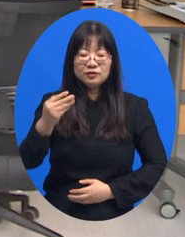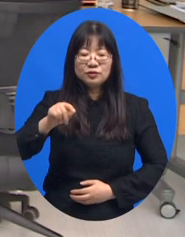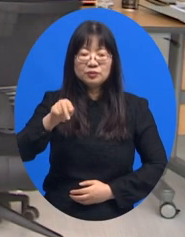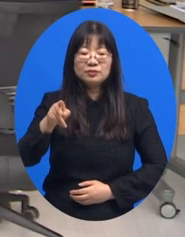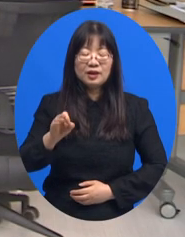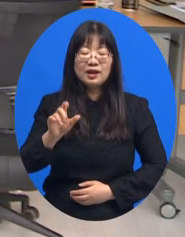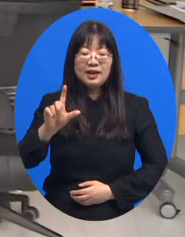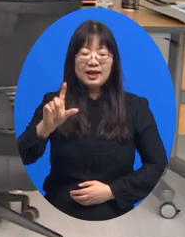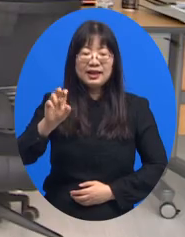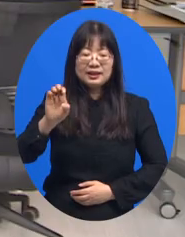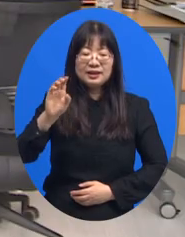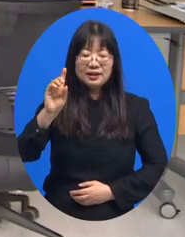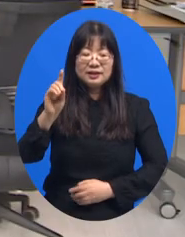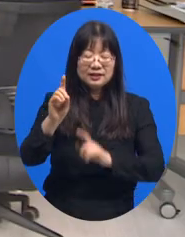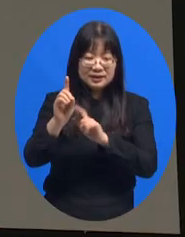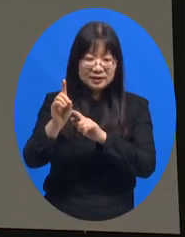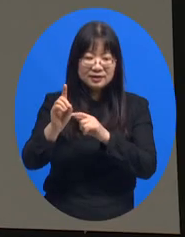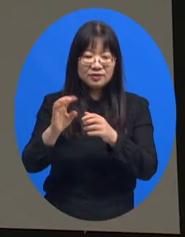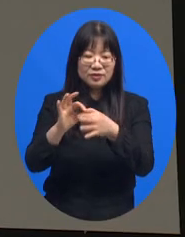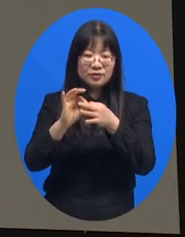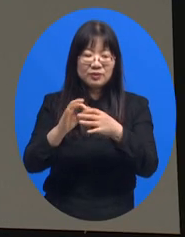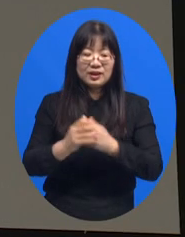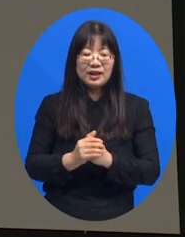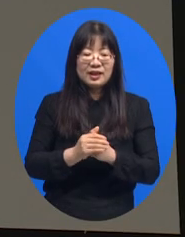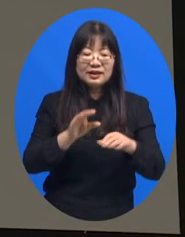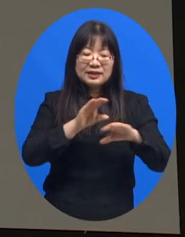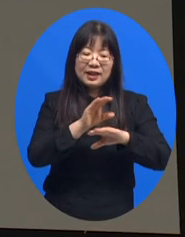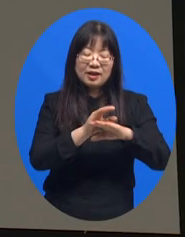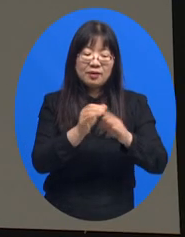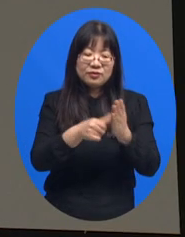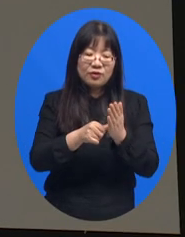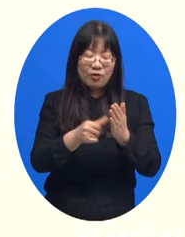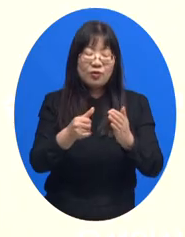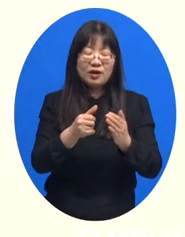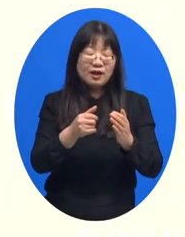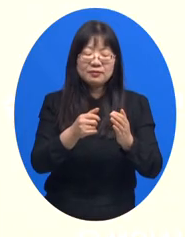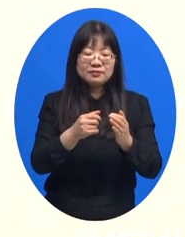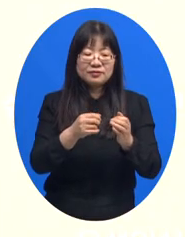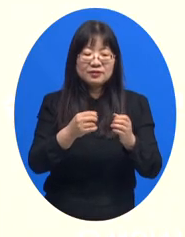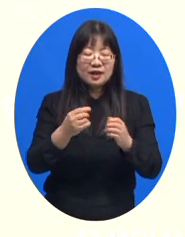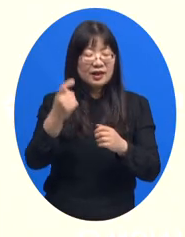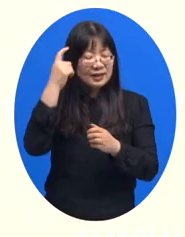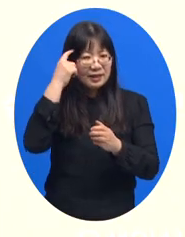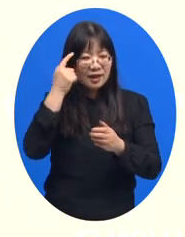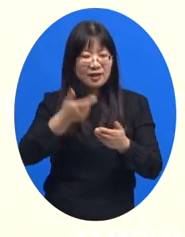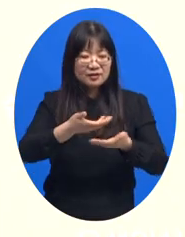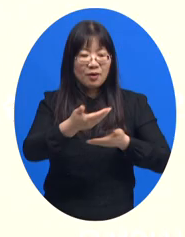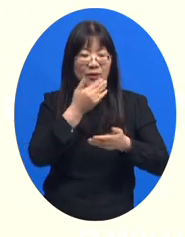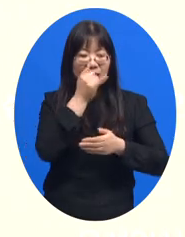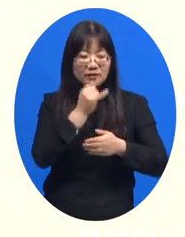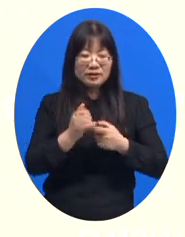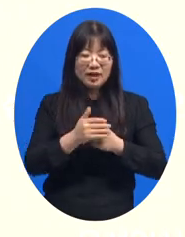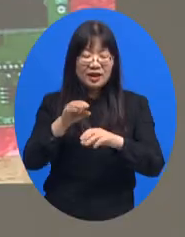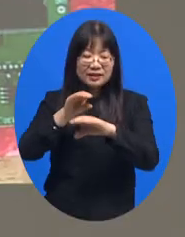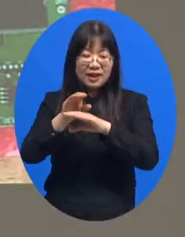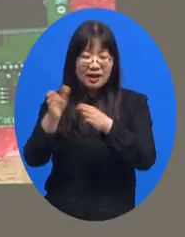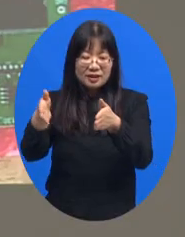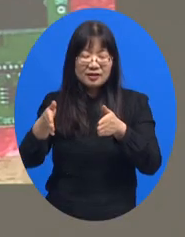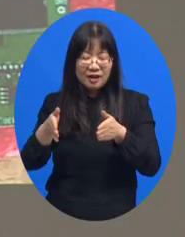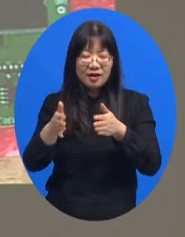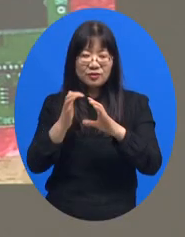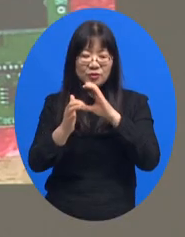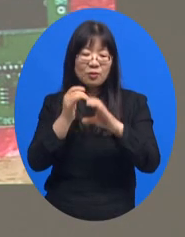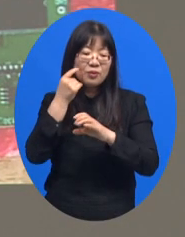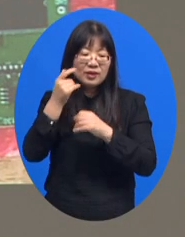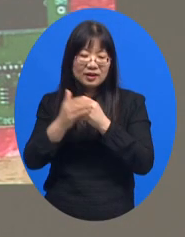투명 LED 디스플레이를 활용해 차량 간 메시지를 전달할 수 있는 제품. 평소 차량 간 소통할 수 없어 느꼈던